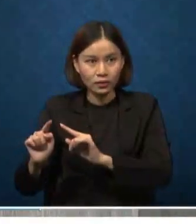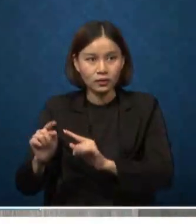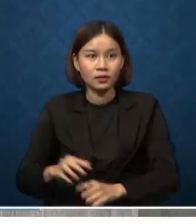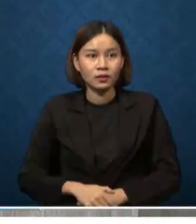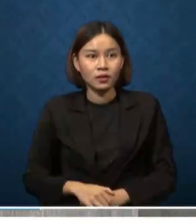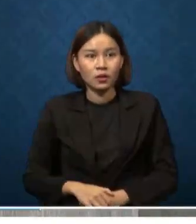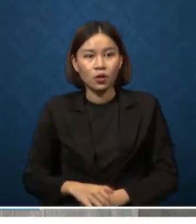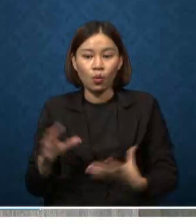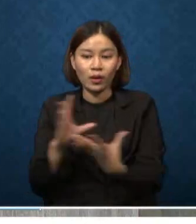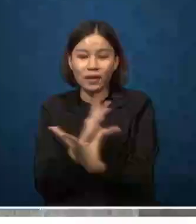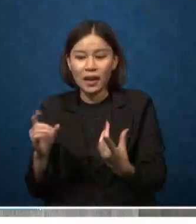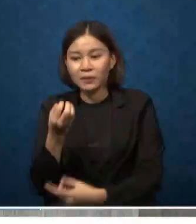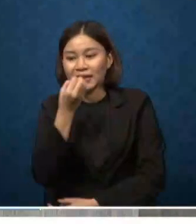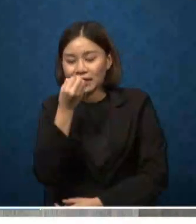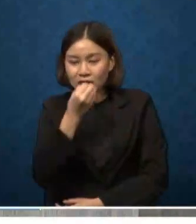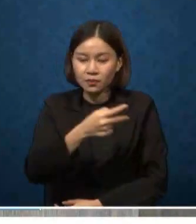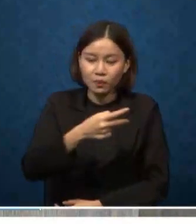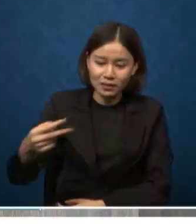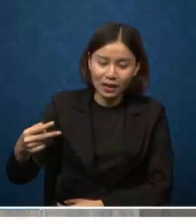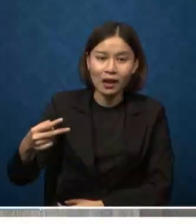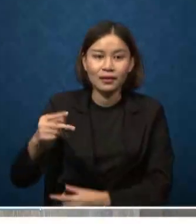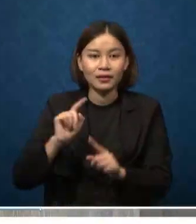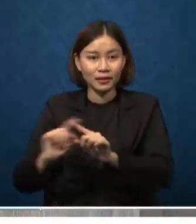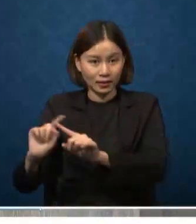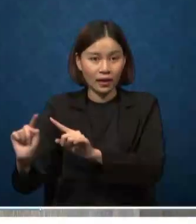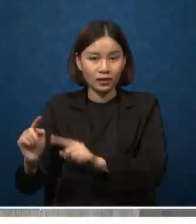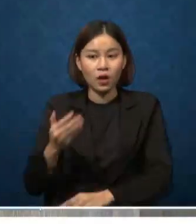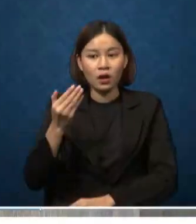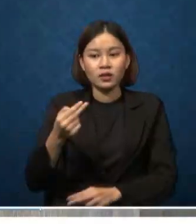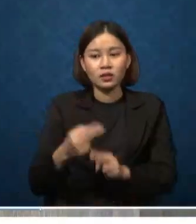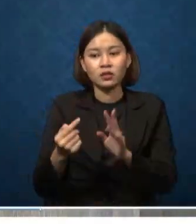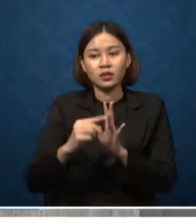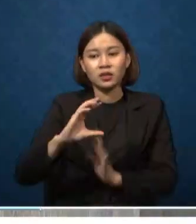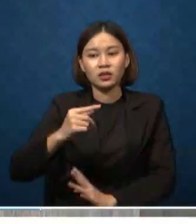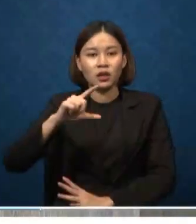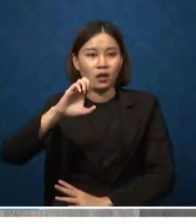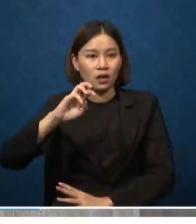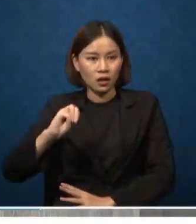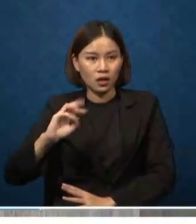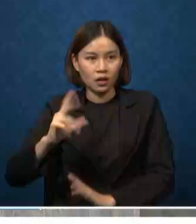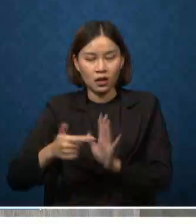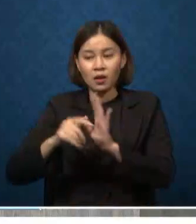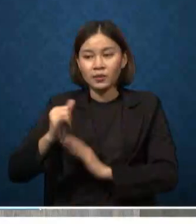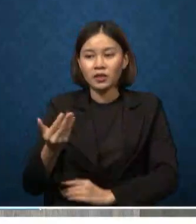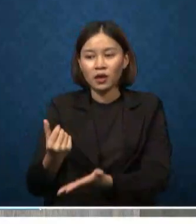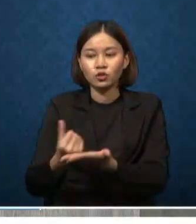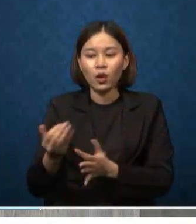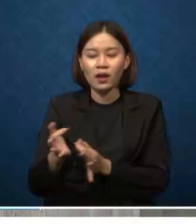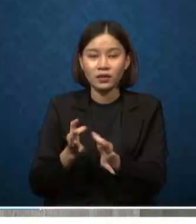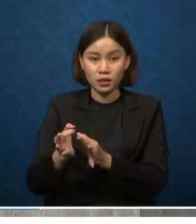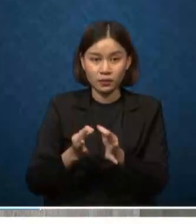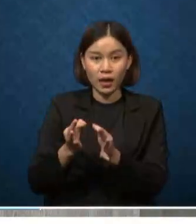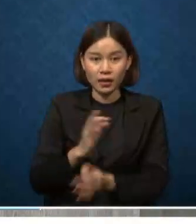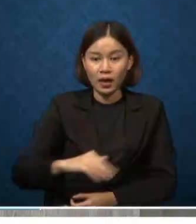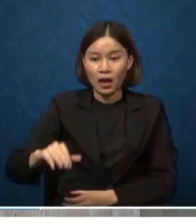ที่จับต้องไม่ได้เป็นเรื่องภูมิปัญญาท่านเฉลิมชัยเครืองามได้ช่วยกรุณาเน้นย้ำให้